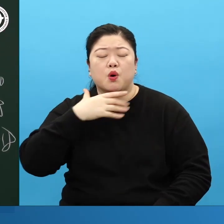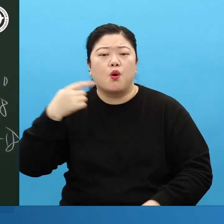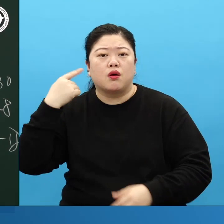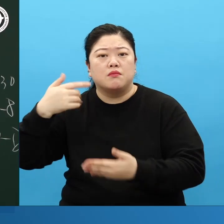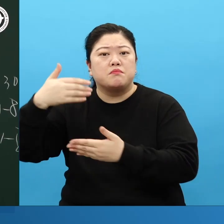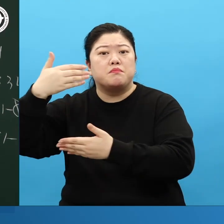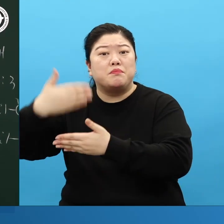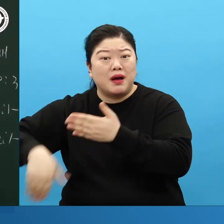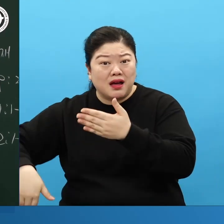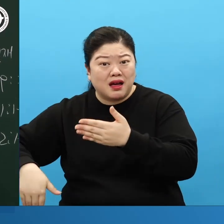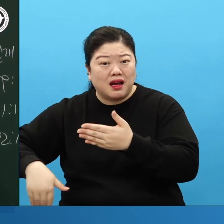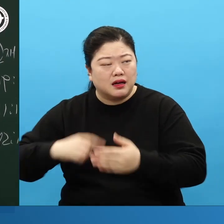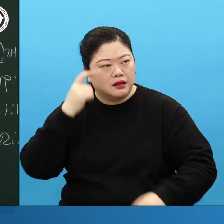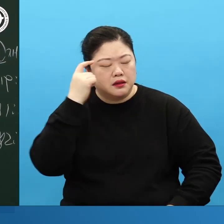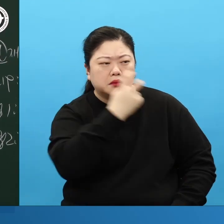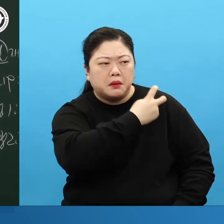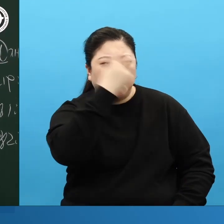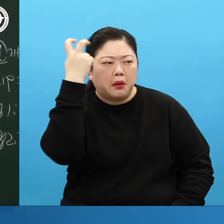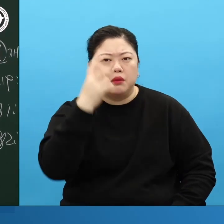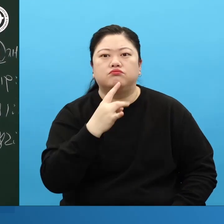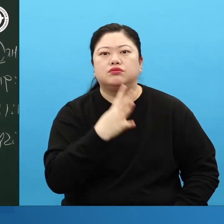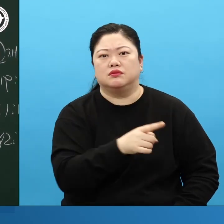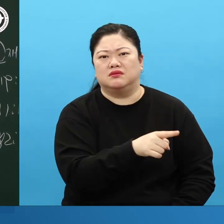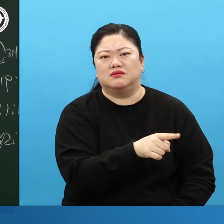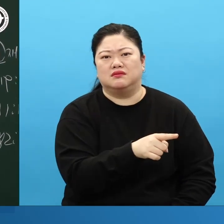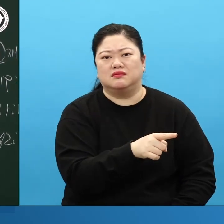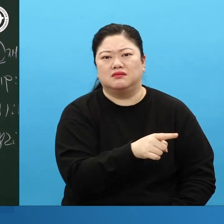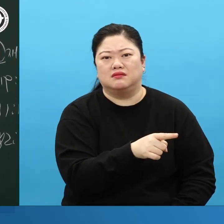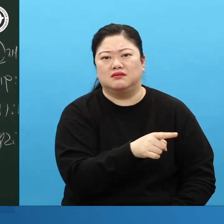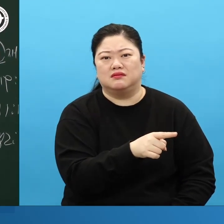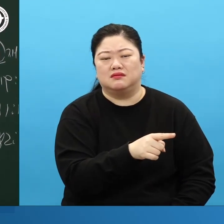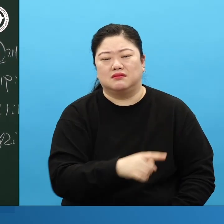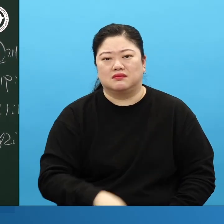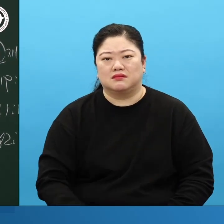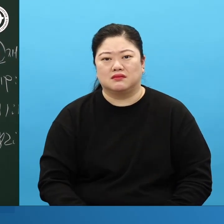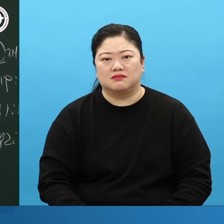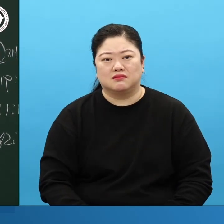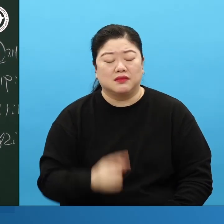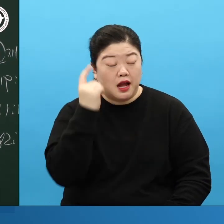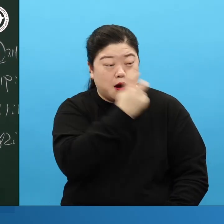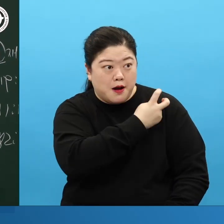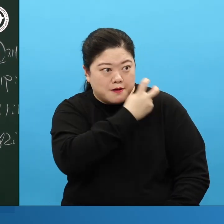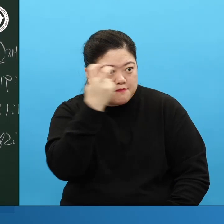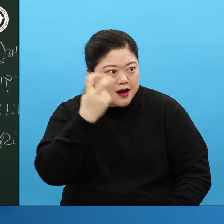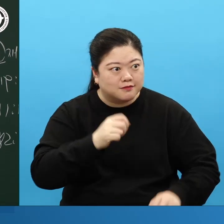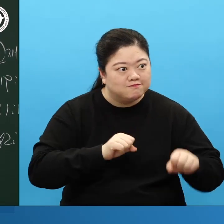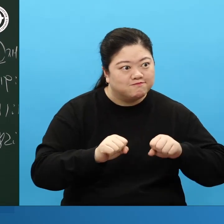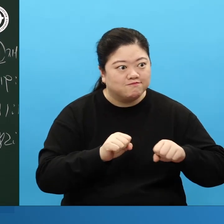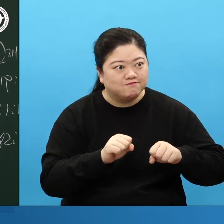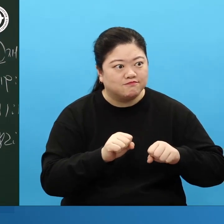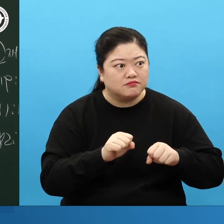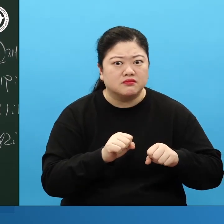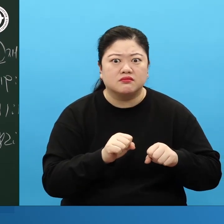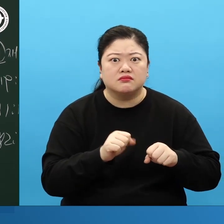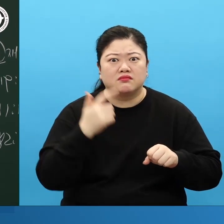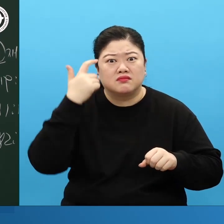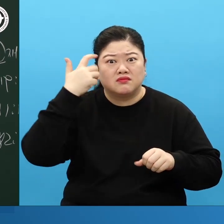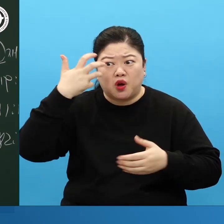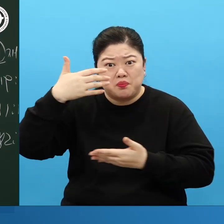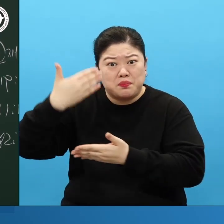천재들이 된 겁니다. Las personas del mundo quitan esto y son genios en sí. 그래서 영적 문제 오는 거죠. Por eso les vienen problemas espirituales. 옵니다.